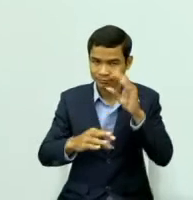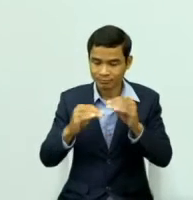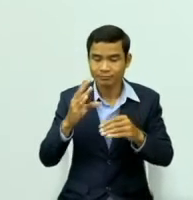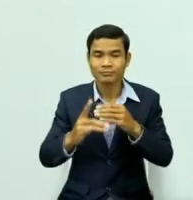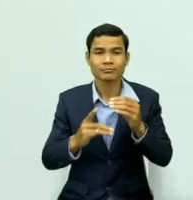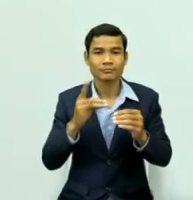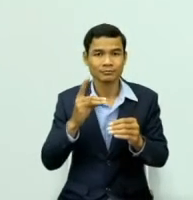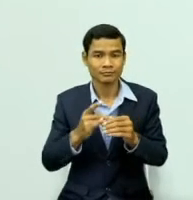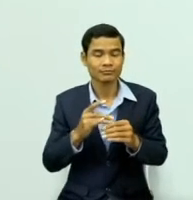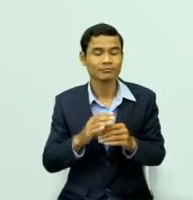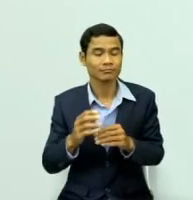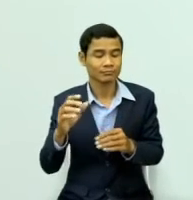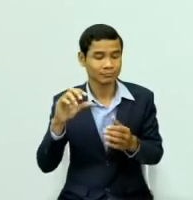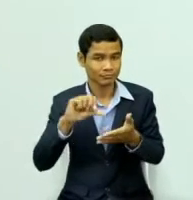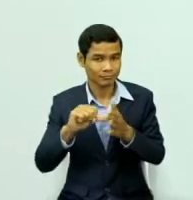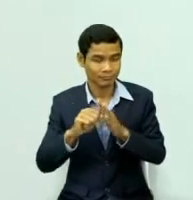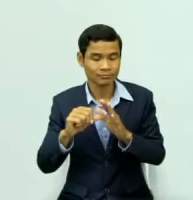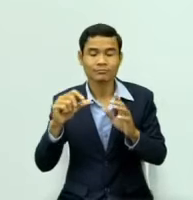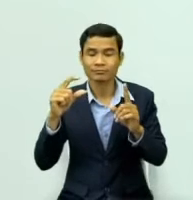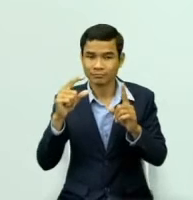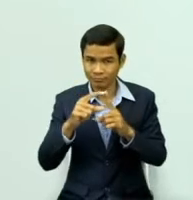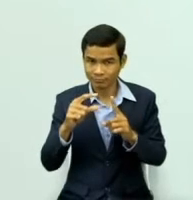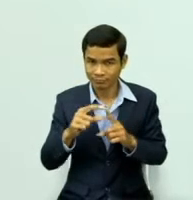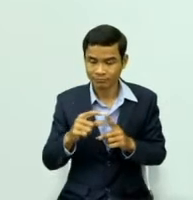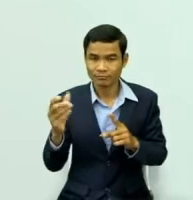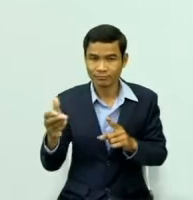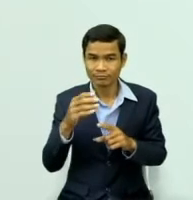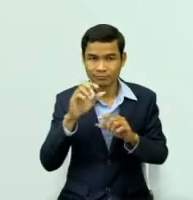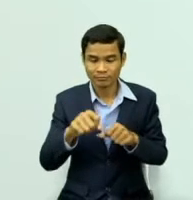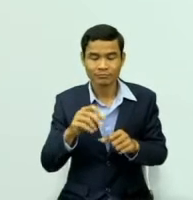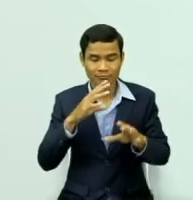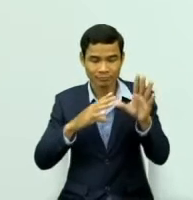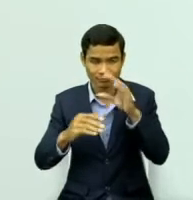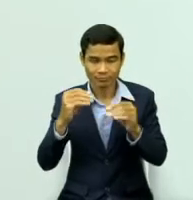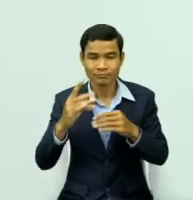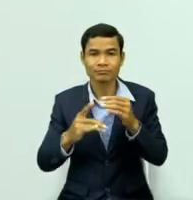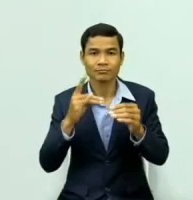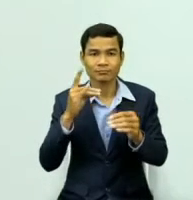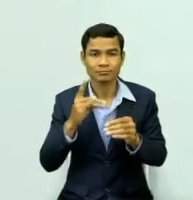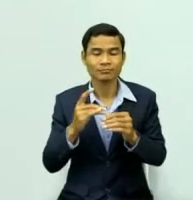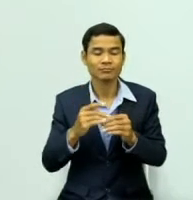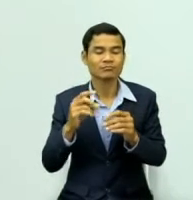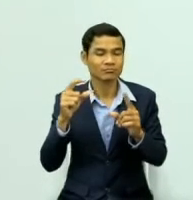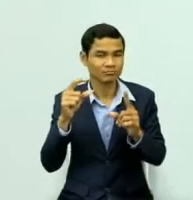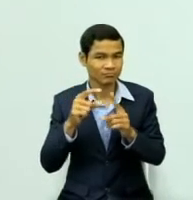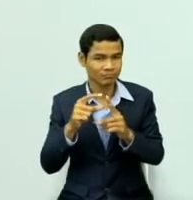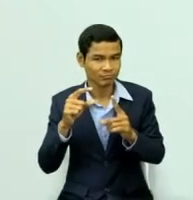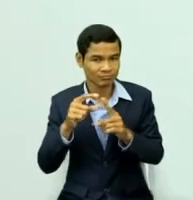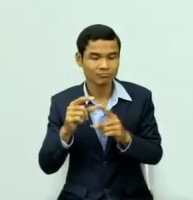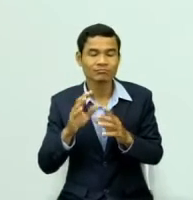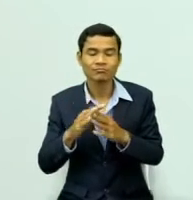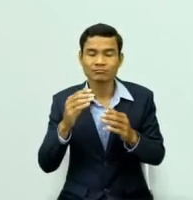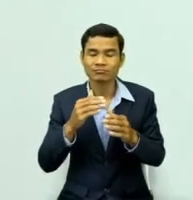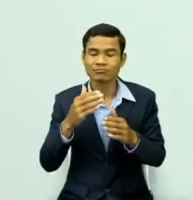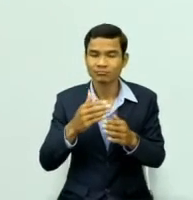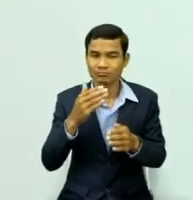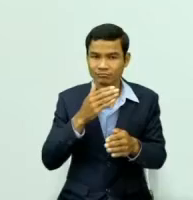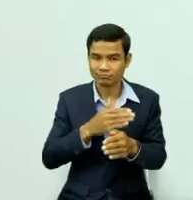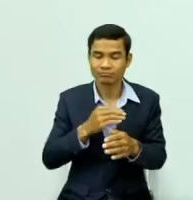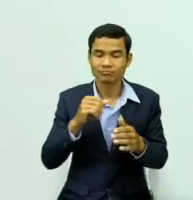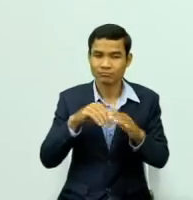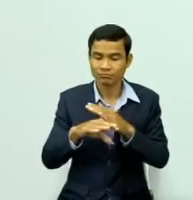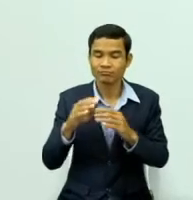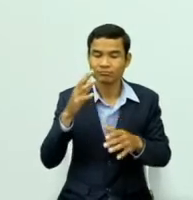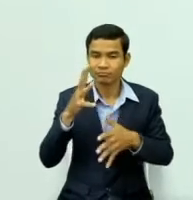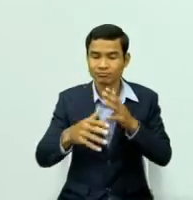pí nấy rửa bọc bị chà cứ dưỡng riêng ẩm pí chà nấy rửa bọc bị môn lần chân cho tật đó cả ăn lọc bà nè